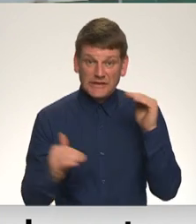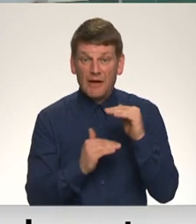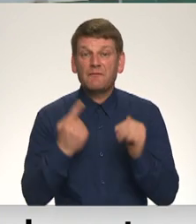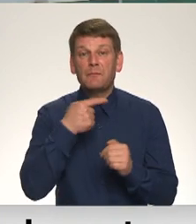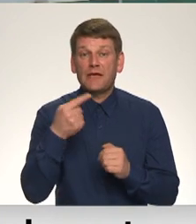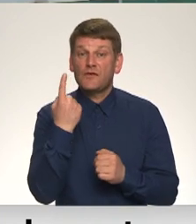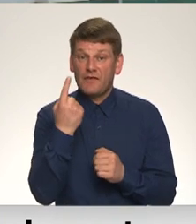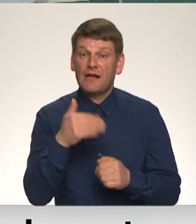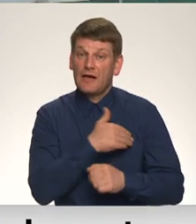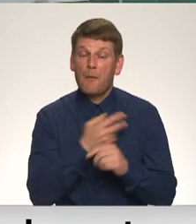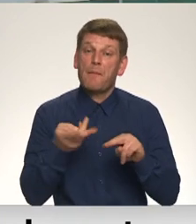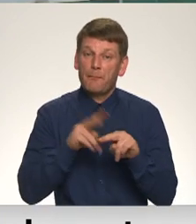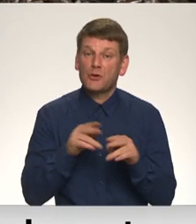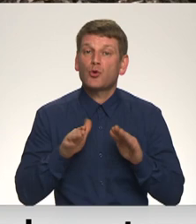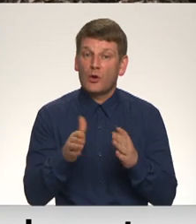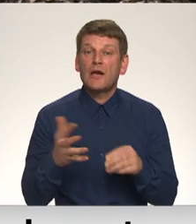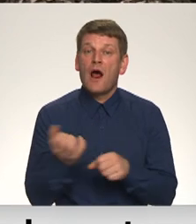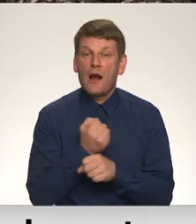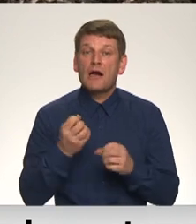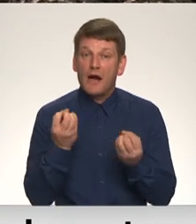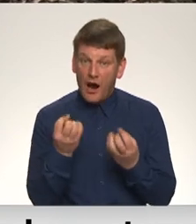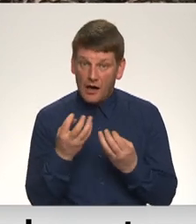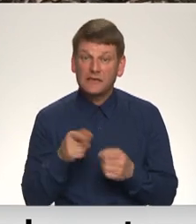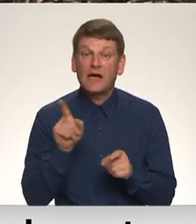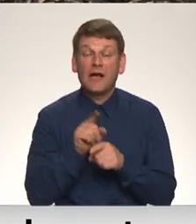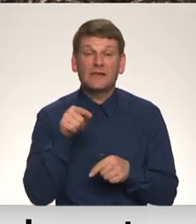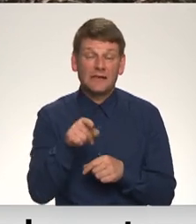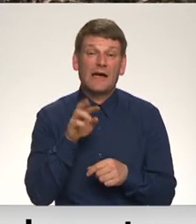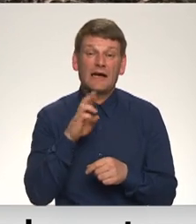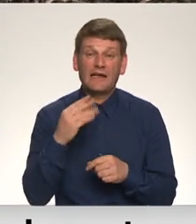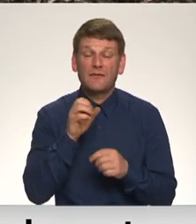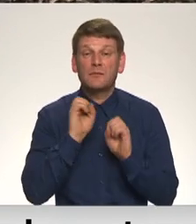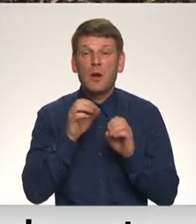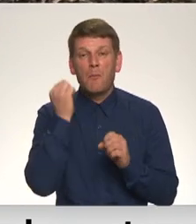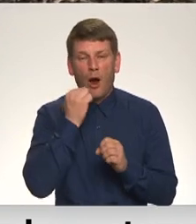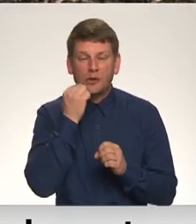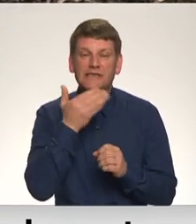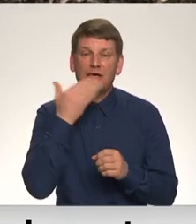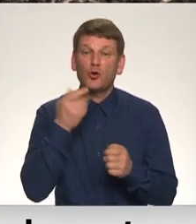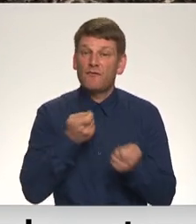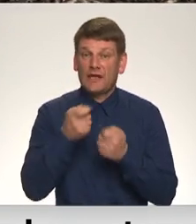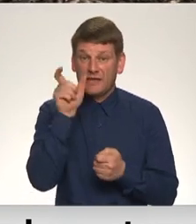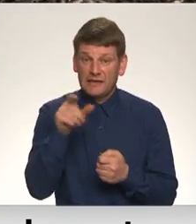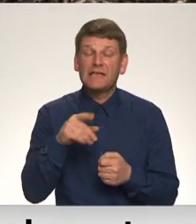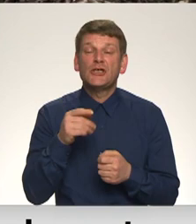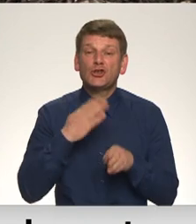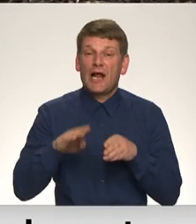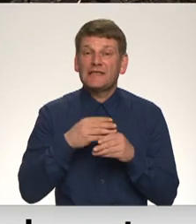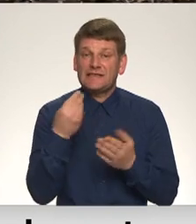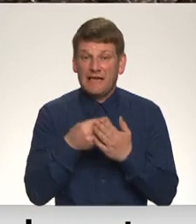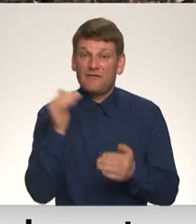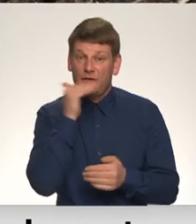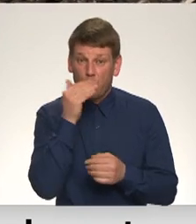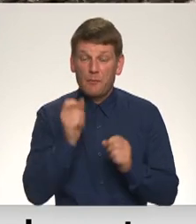1 grāda, papildus tiek kurināts ar gāzi. Kā RTV skaidro Bauskas siltumvadītājs, šķeldas cena jau februārī pieaugusi